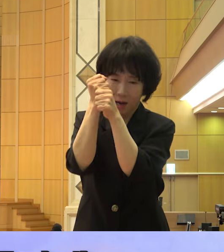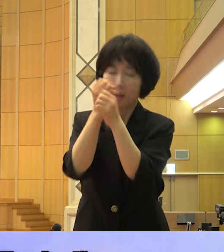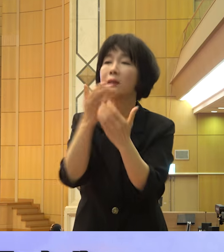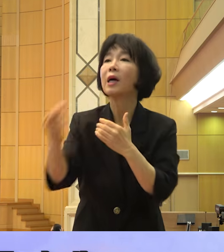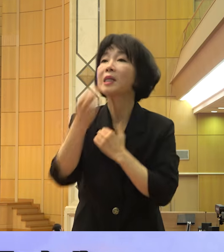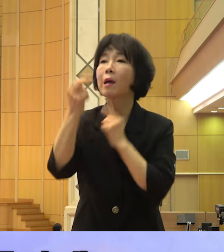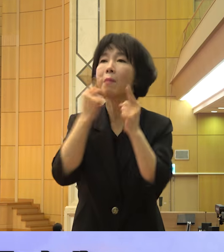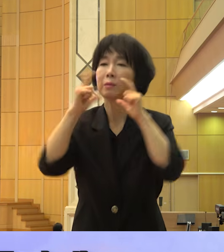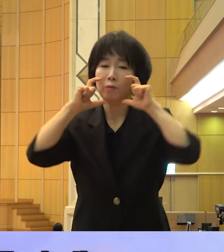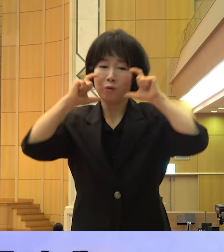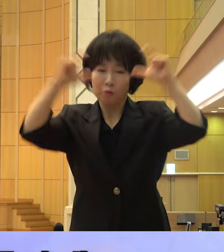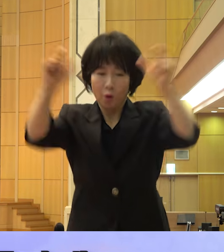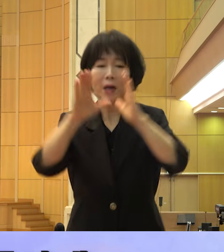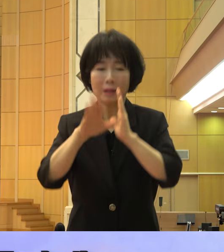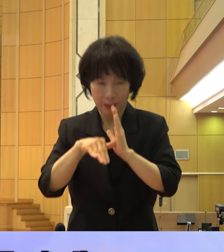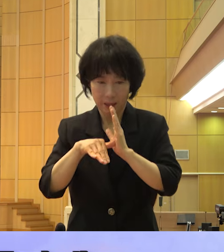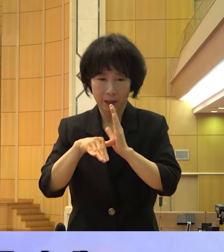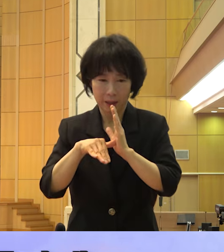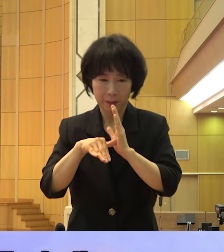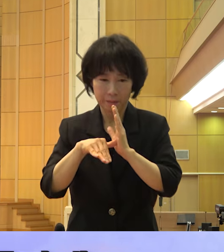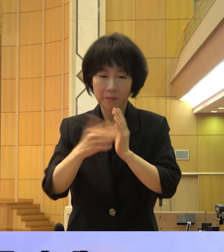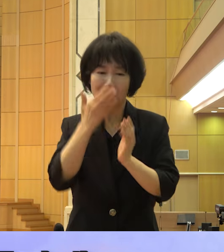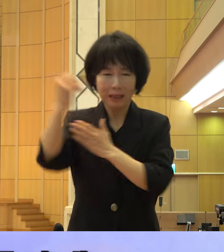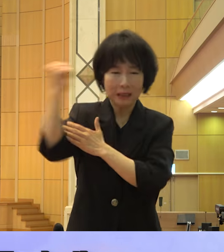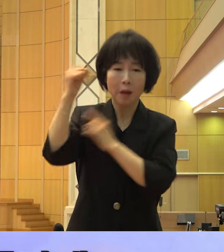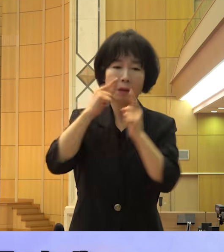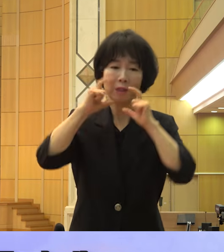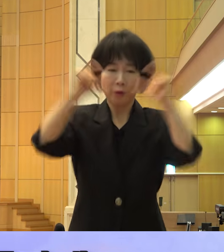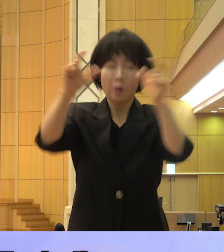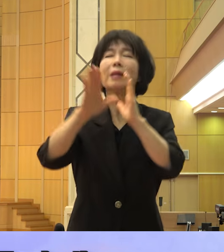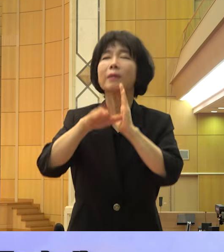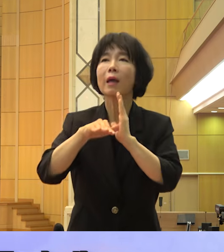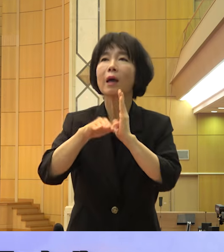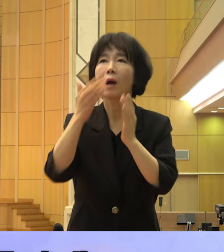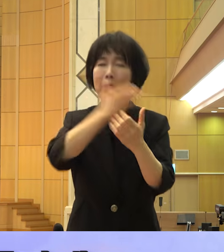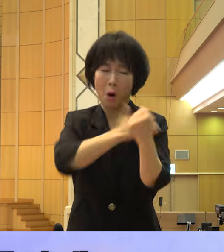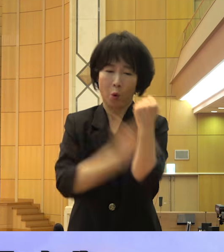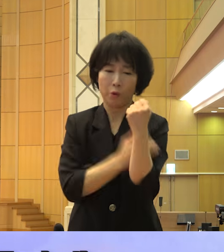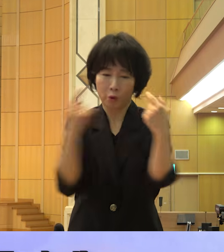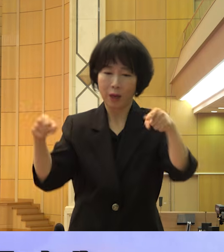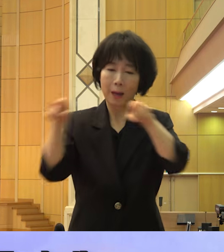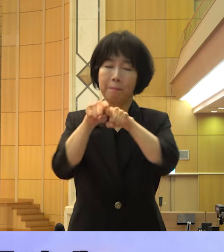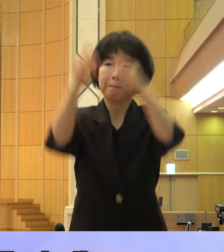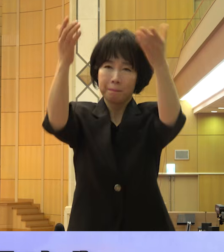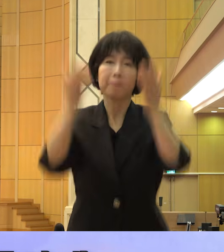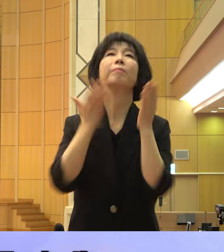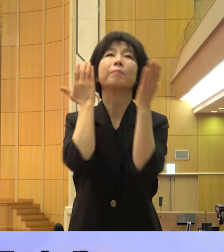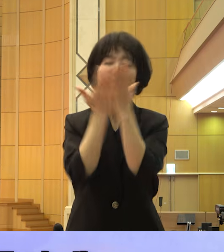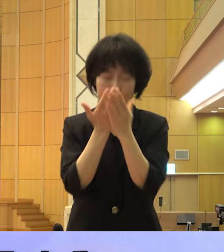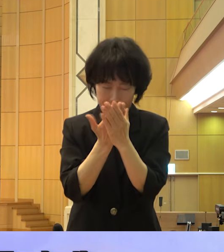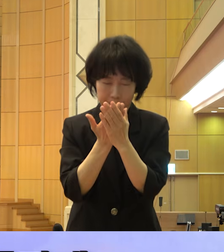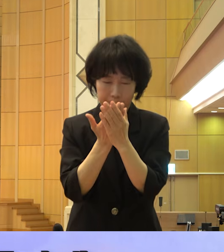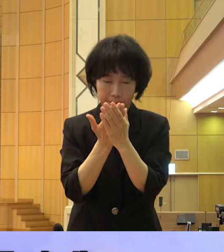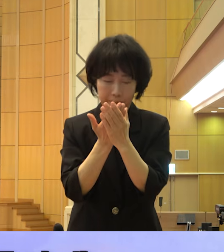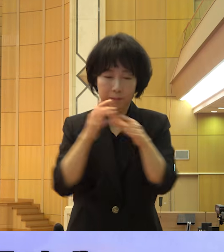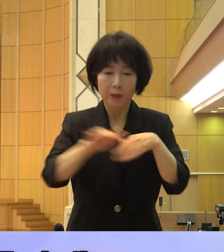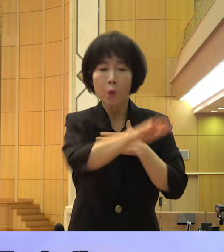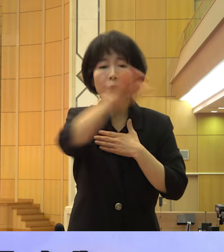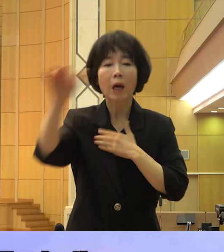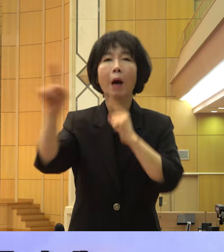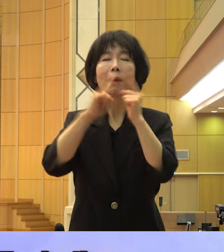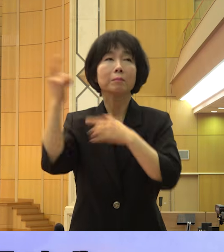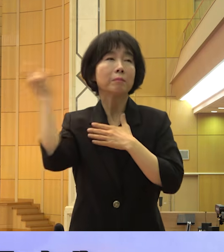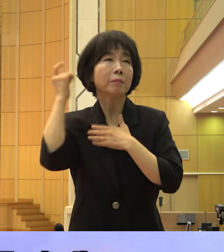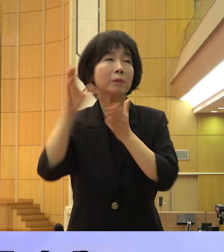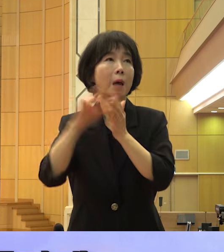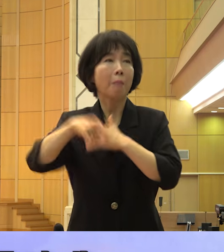귀한 생명의 말씀과 축복의 말씀, 능력의 말씀을 증거하실 때 권능으로 함께하여 주시옵소서. 우리들은 말씀을